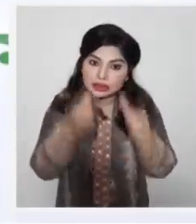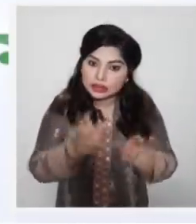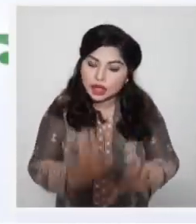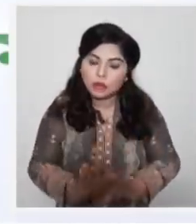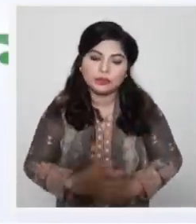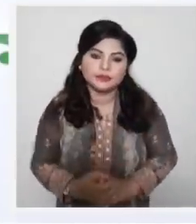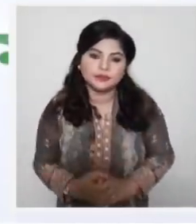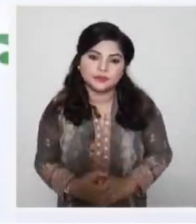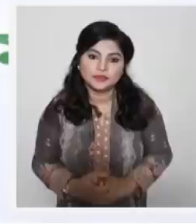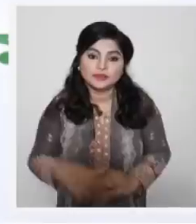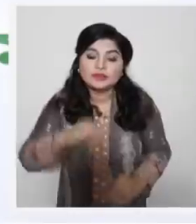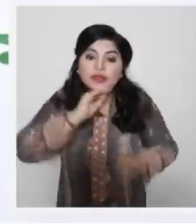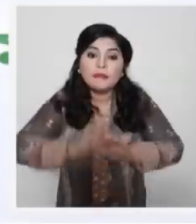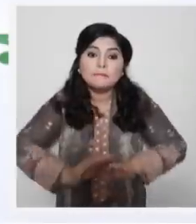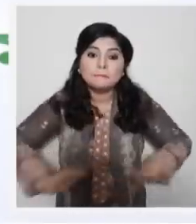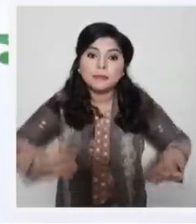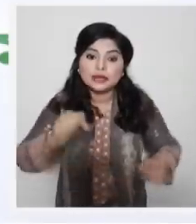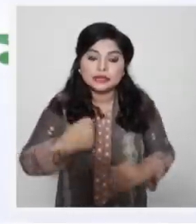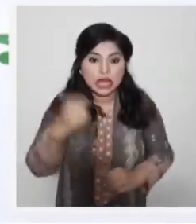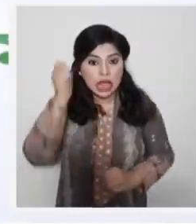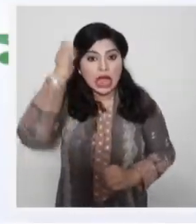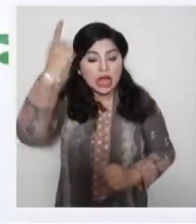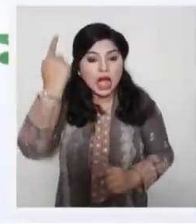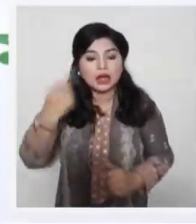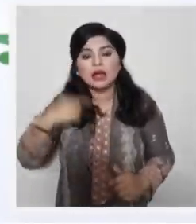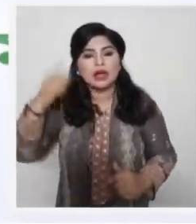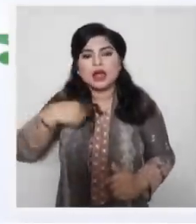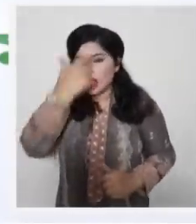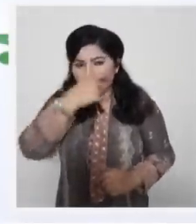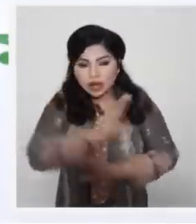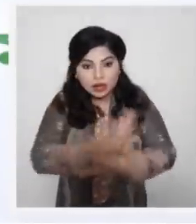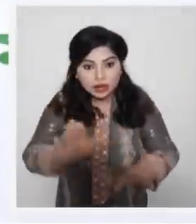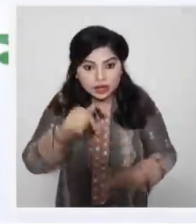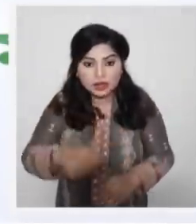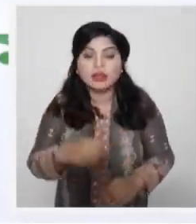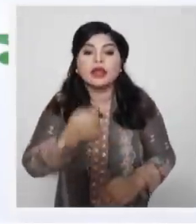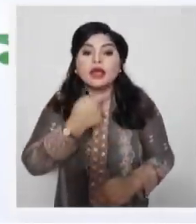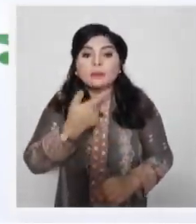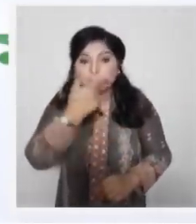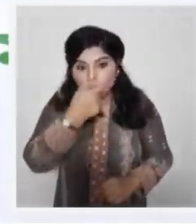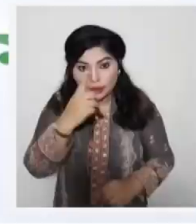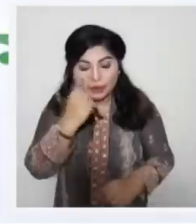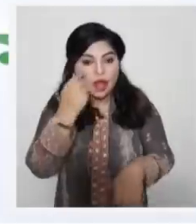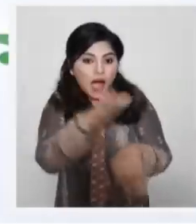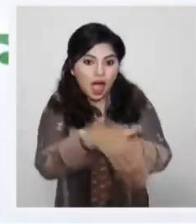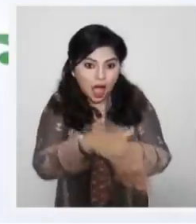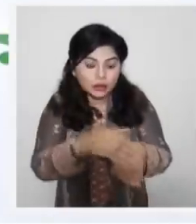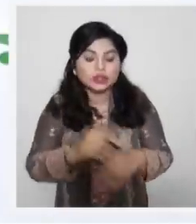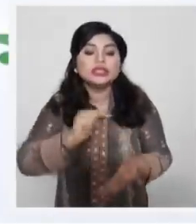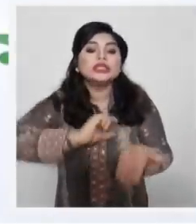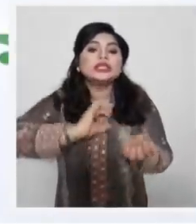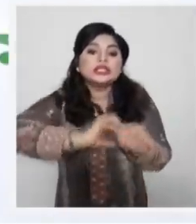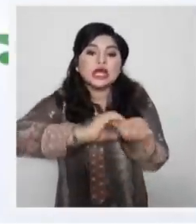তাদের হয়তো মেজাজের পরিবর্তন হতে পারে, সেই দিকেও বিশেষভাবে খেয়াল দেওয়া দরকার যেন শিশুরা উত্তেজিত হয়ে না